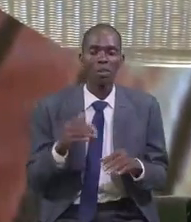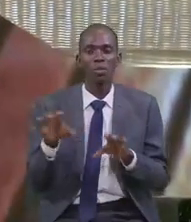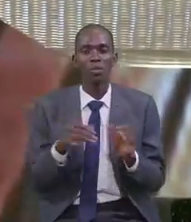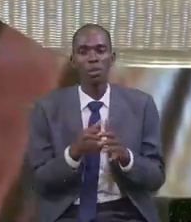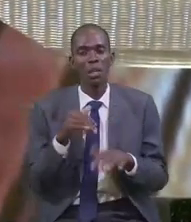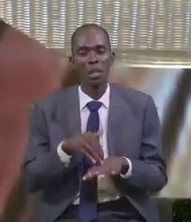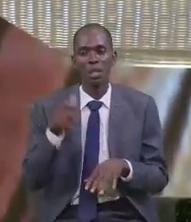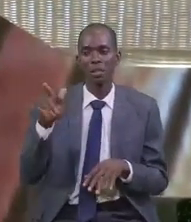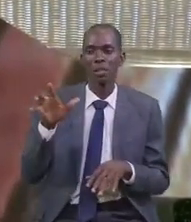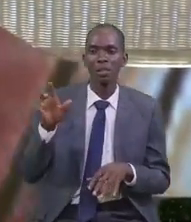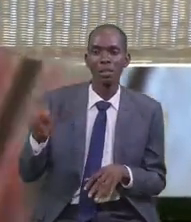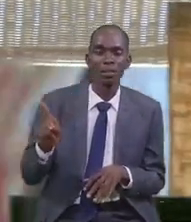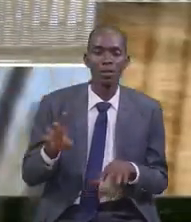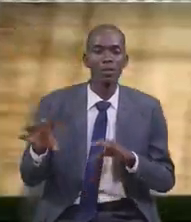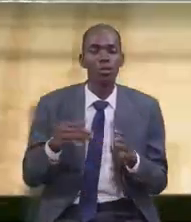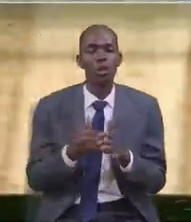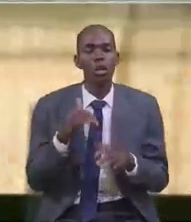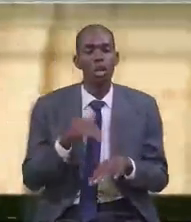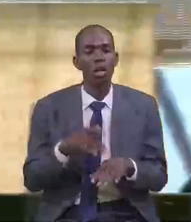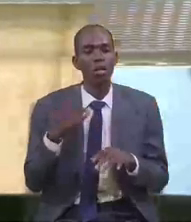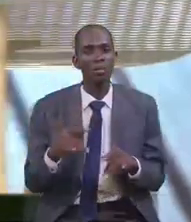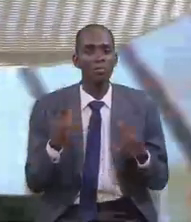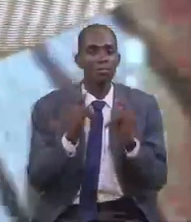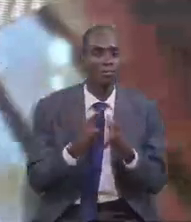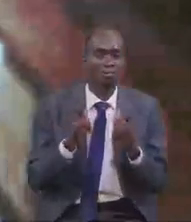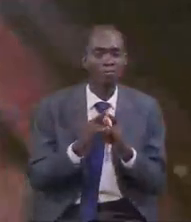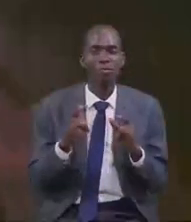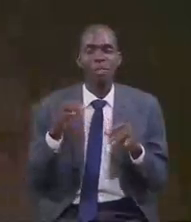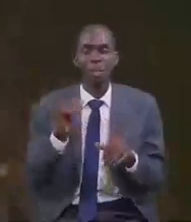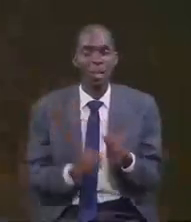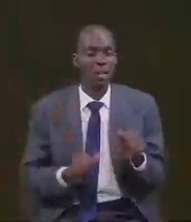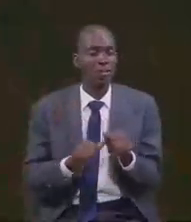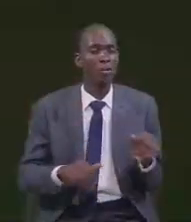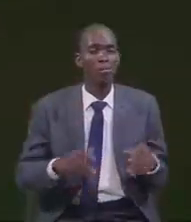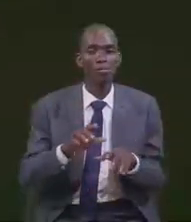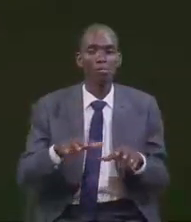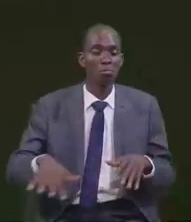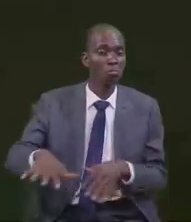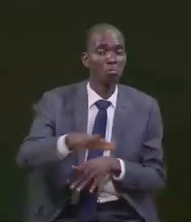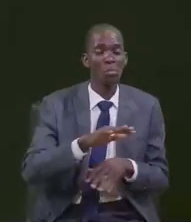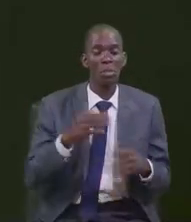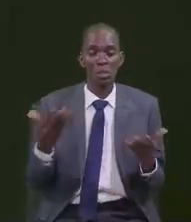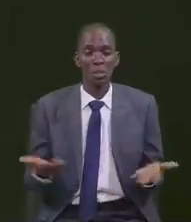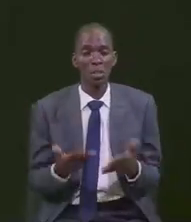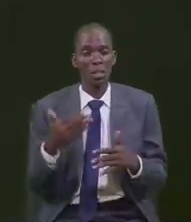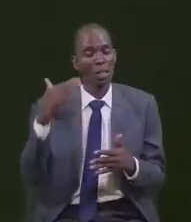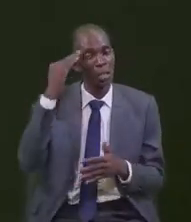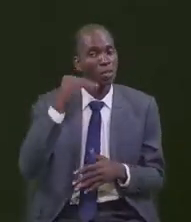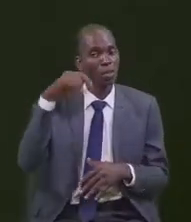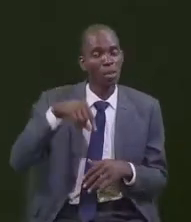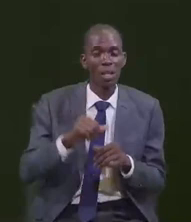vous l'avez fait à la retraite et dans chaque localité, ici au ciel et partout, en faveur du